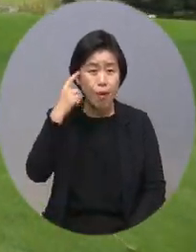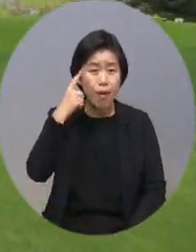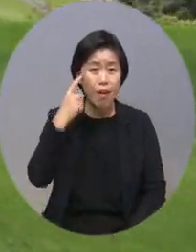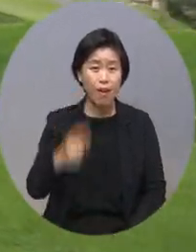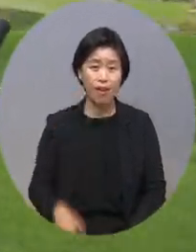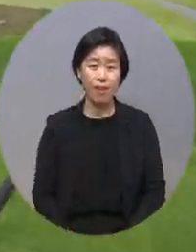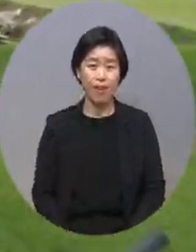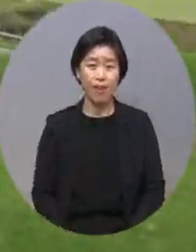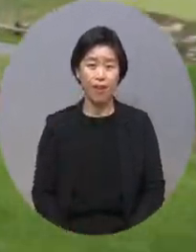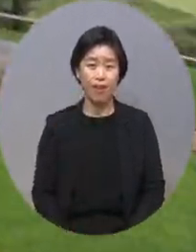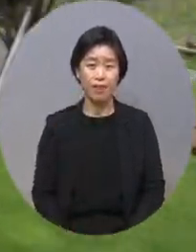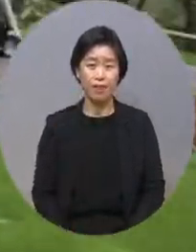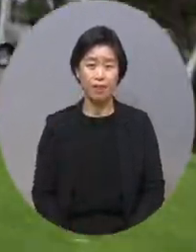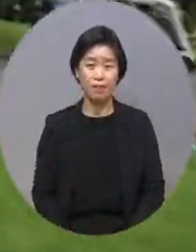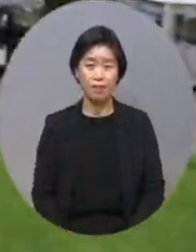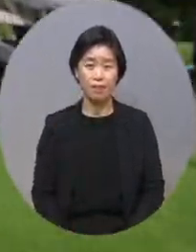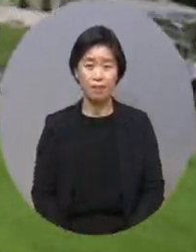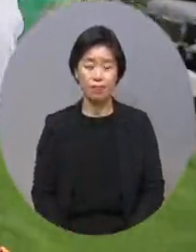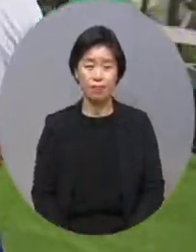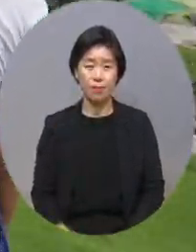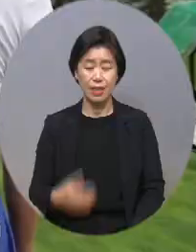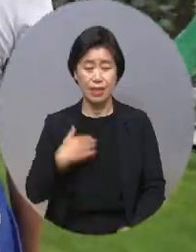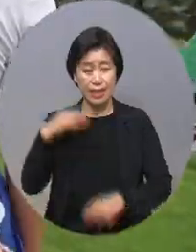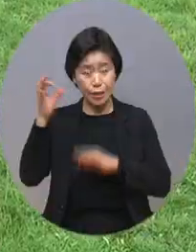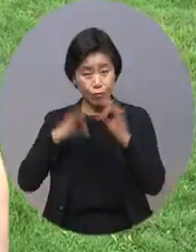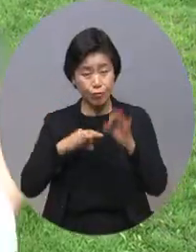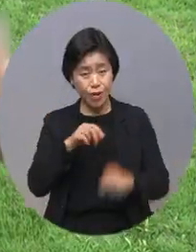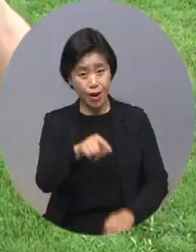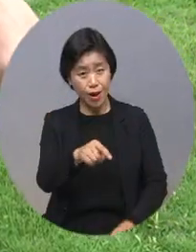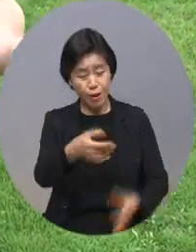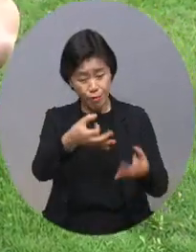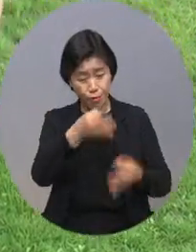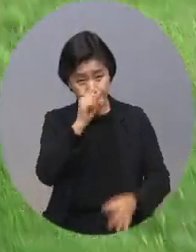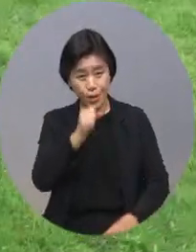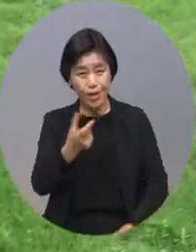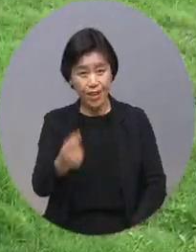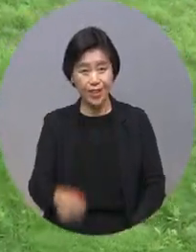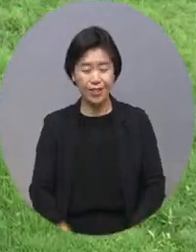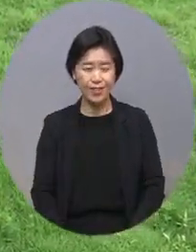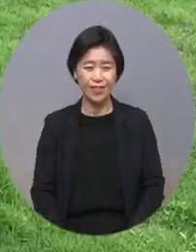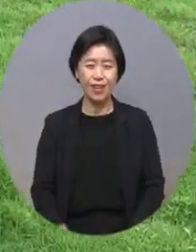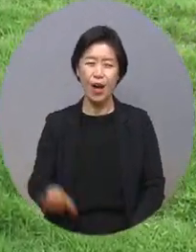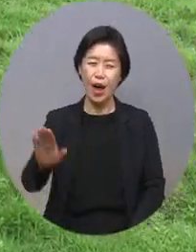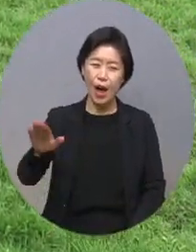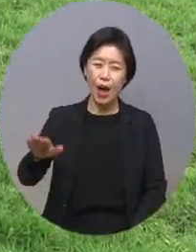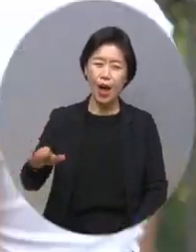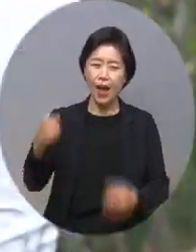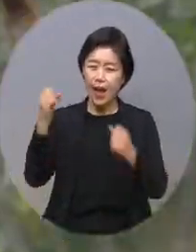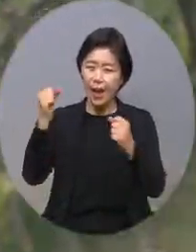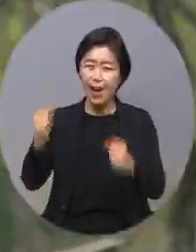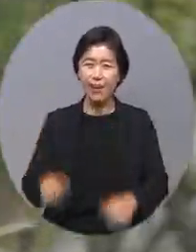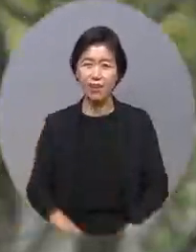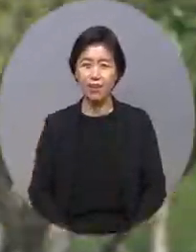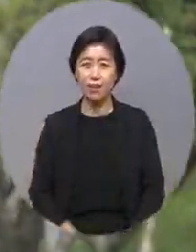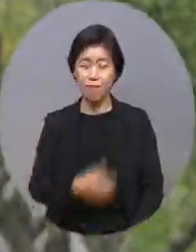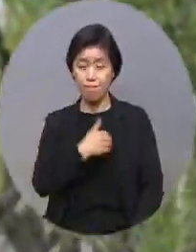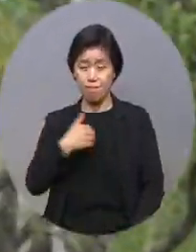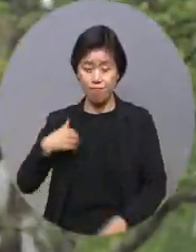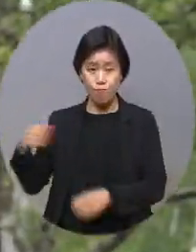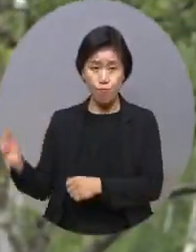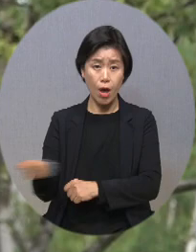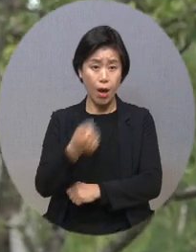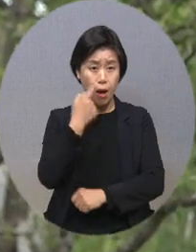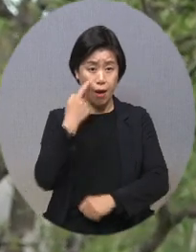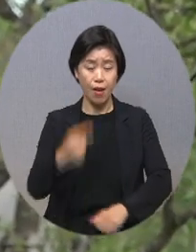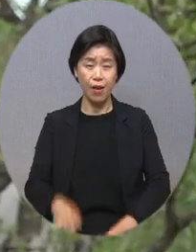그렇다. 아, 죽을 수 있어. 야, 근데 너 어프로치 하는 거 아니야? 엄청 좋아하네. 너 왜 이렇게 달래 쳤어? 자, 영훈아. 오빠, 화이팅. 자신있게 그냥 때려버려. 화이팅. 꼬리